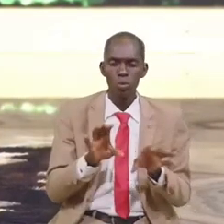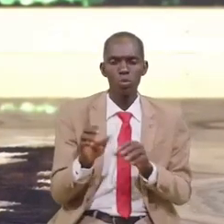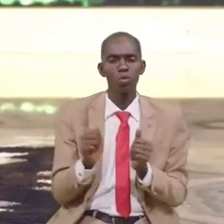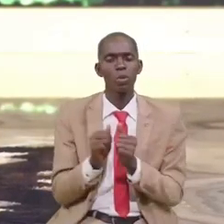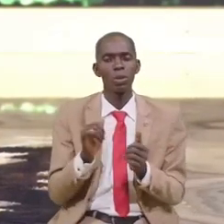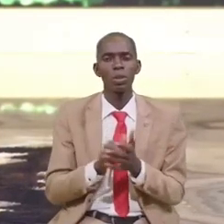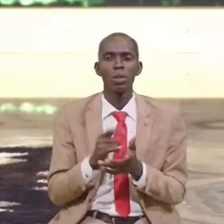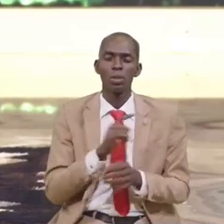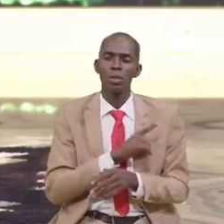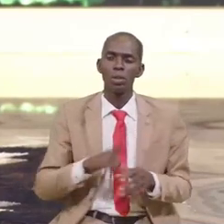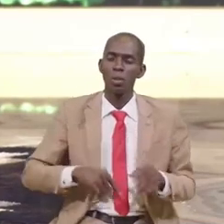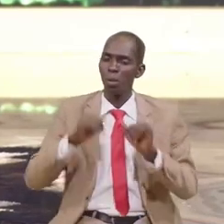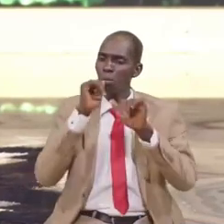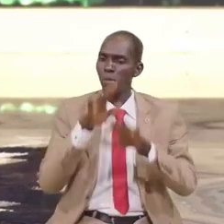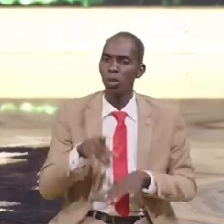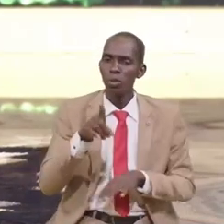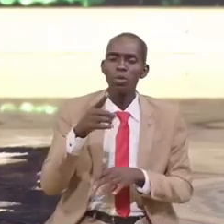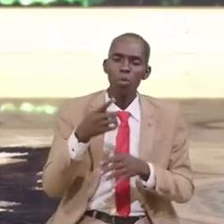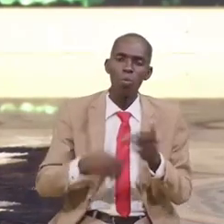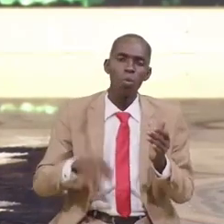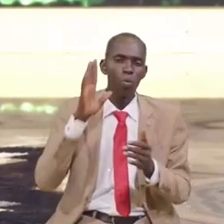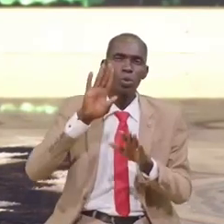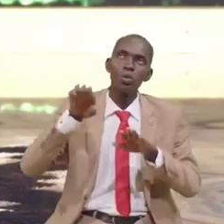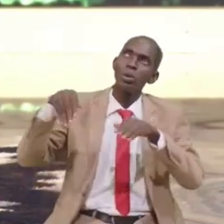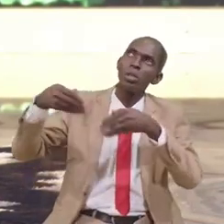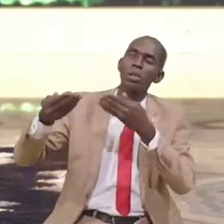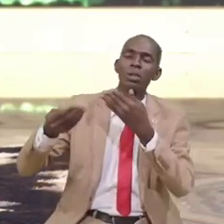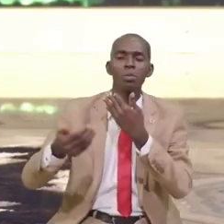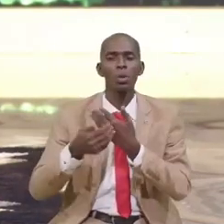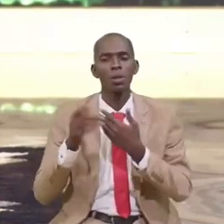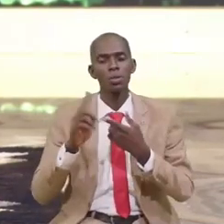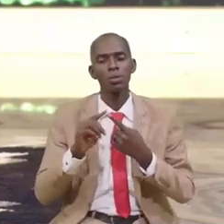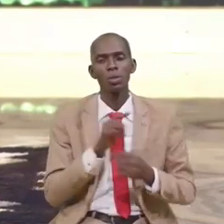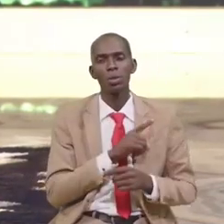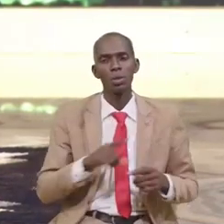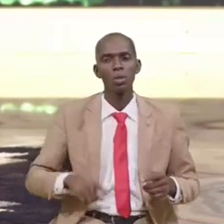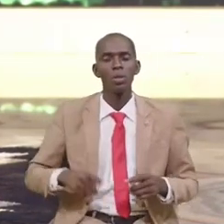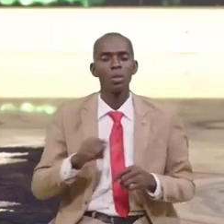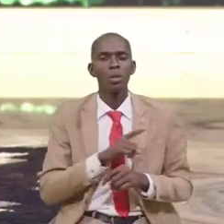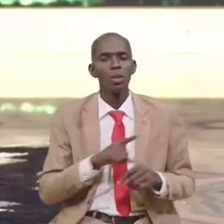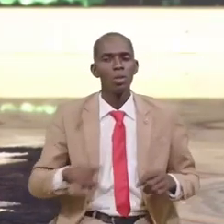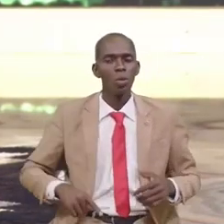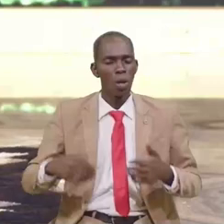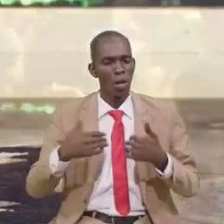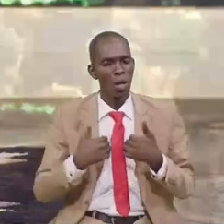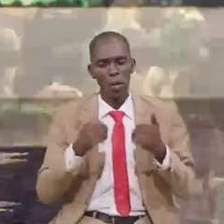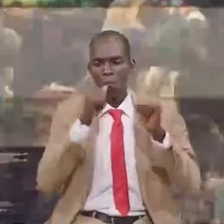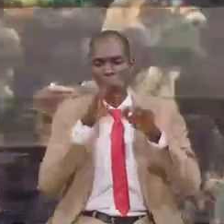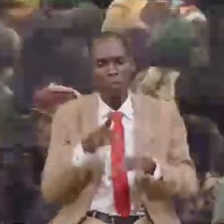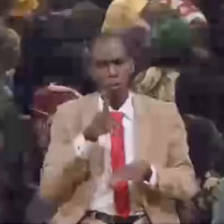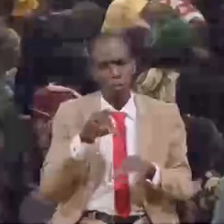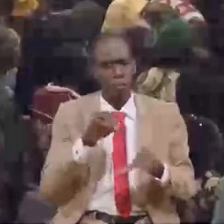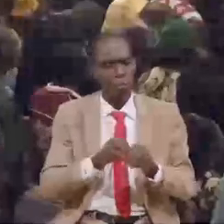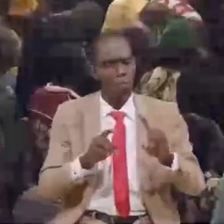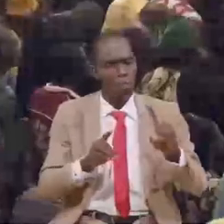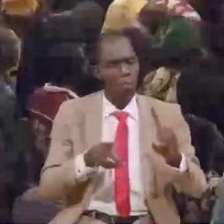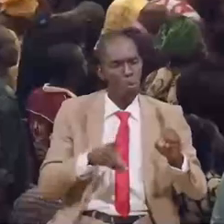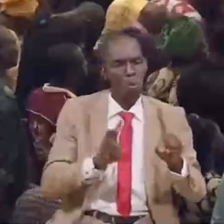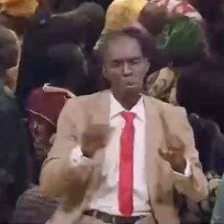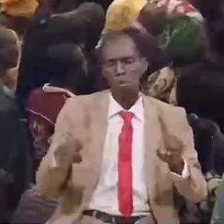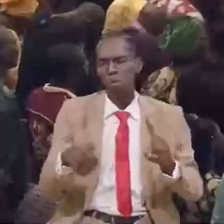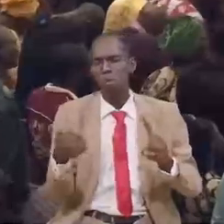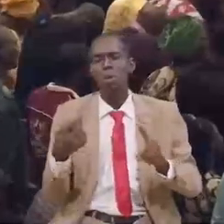lui donner? Le Seigneur vous a béni d'une manière ou d'une autre. N'allez-vous pas donner quelque chose au Seigneur?